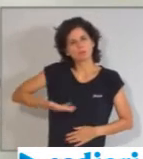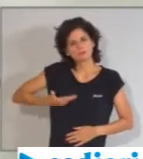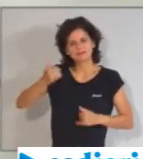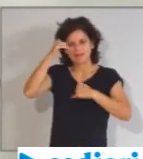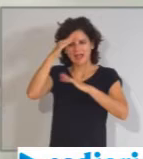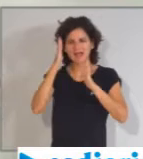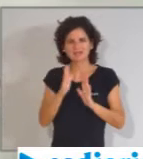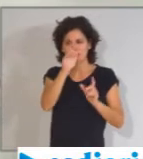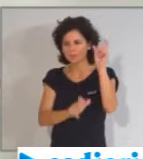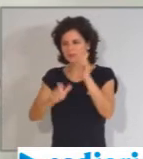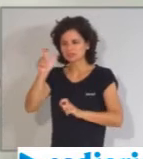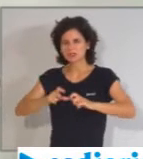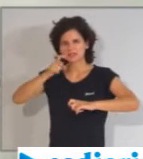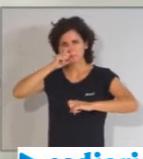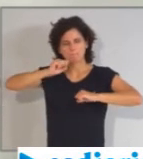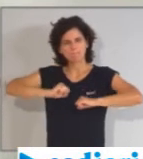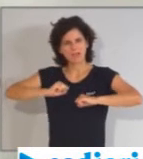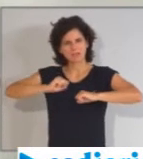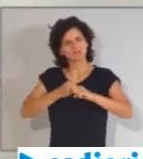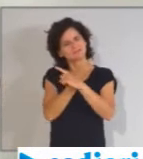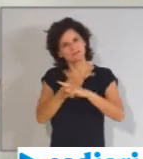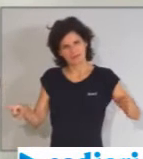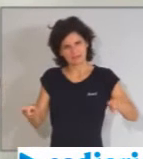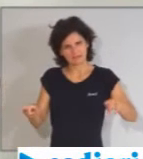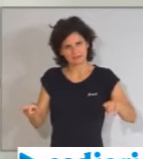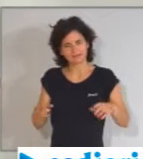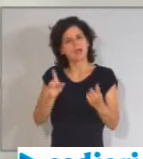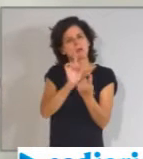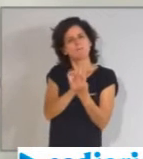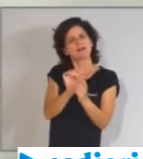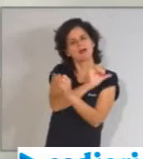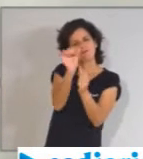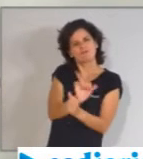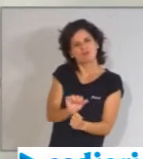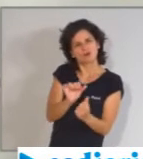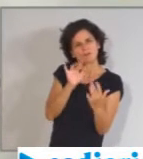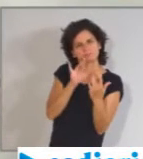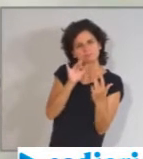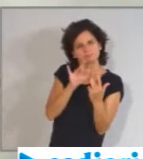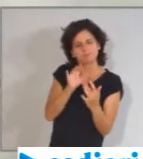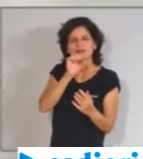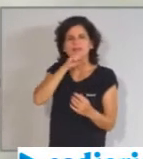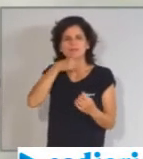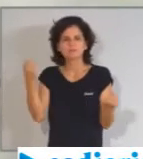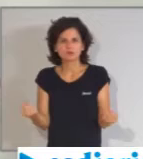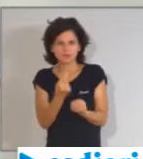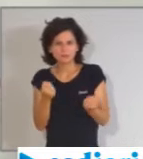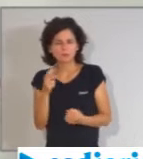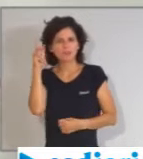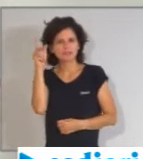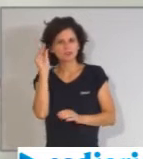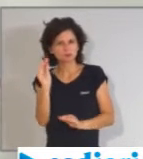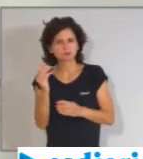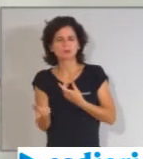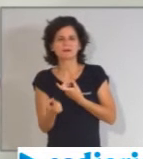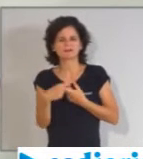persones majors, prioritzant el foment dels bons tractes, la promoció de l'envelliment actiu, la garantia de drets, la participació